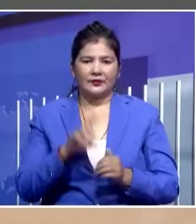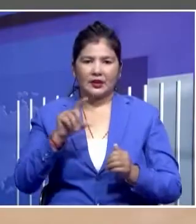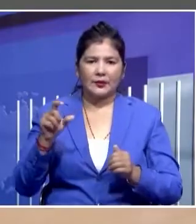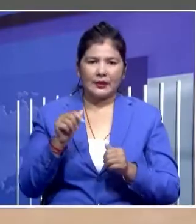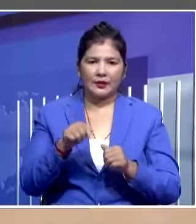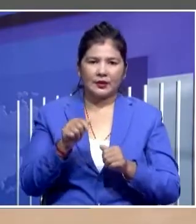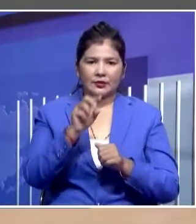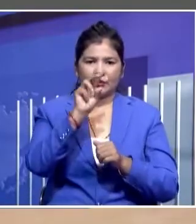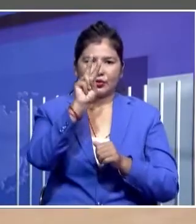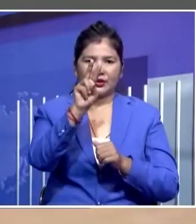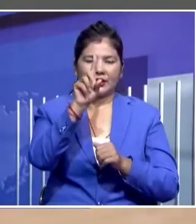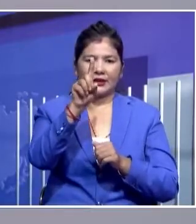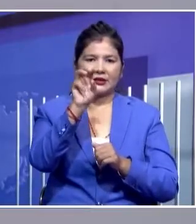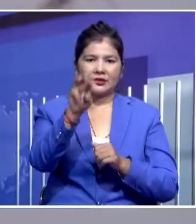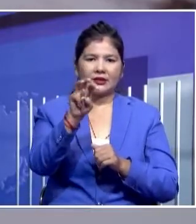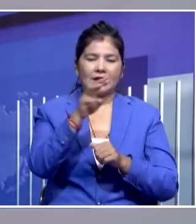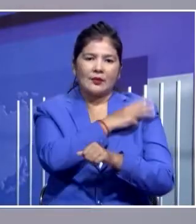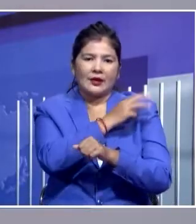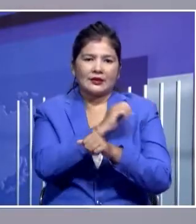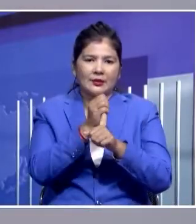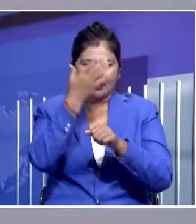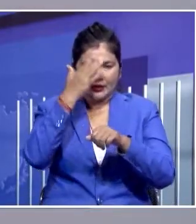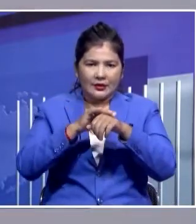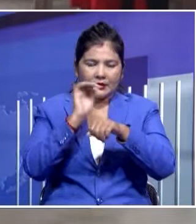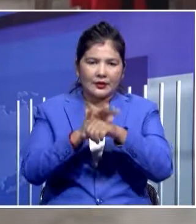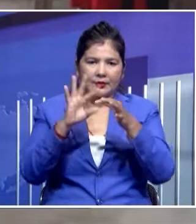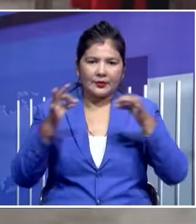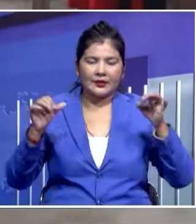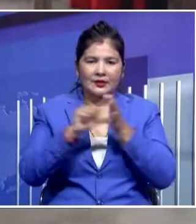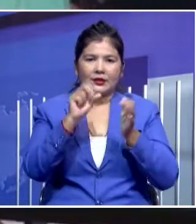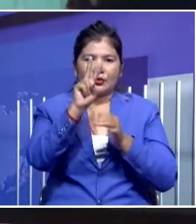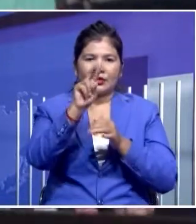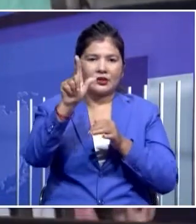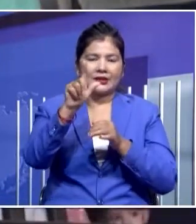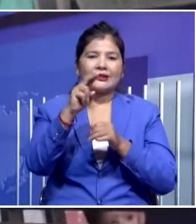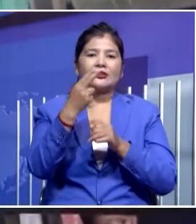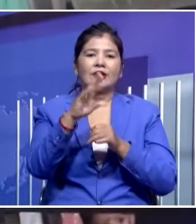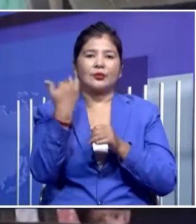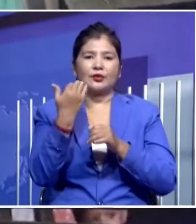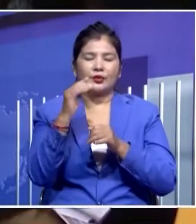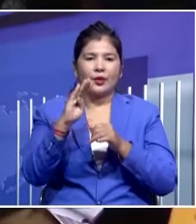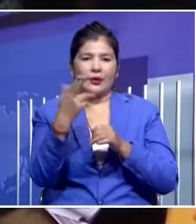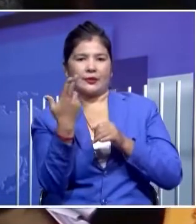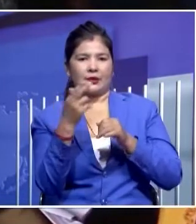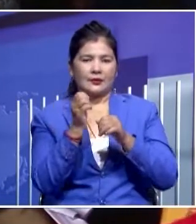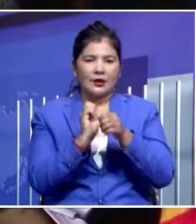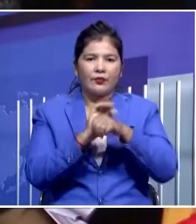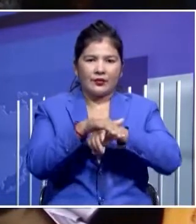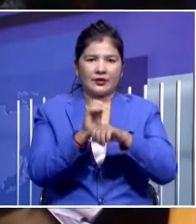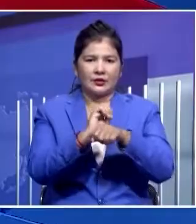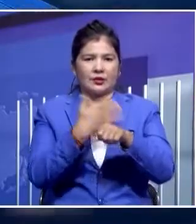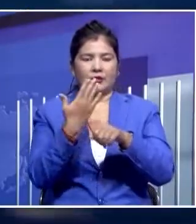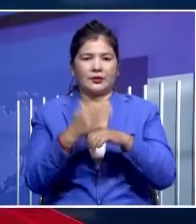नेपालमा हालसम्म 21,000 मानिसमा डेंगीको संक्रमण, विभिन्न जिल्लामा 27 जना संक्रमितको मृत्यु, बागमती प्रदेशमा सबैभन्दा बढी